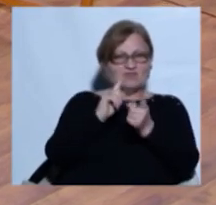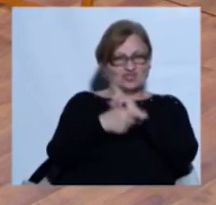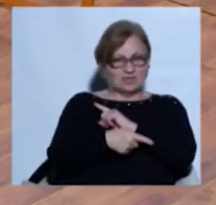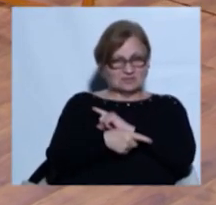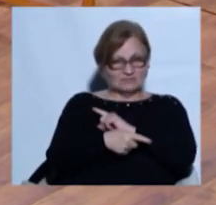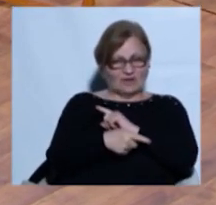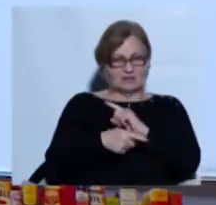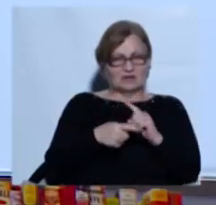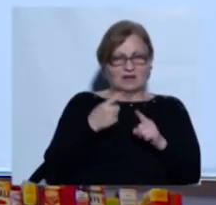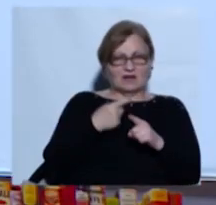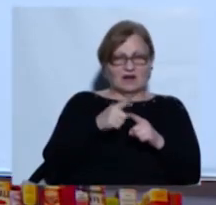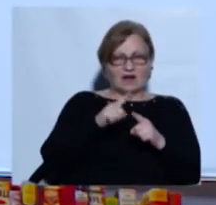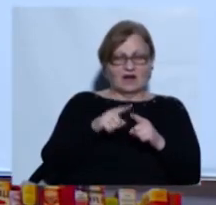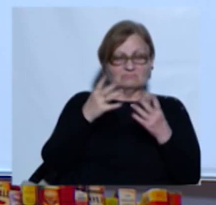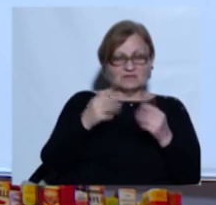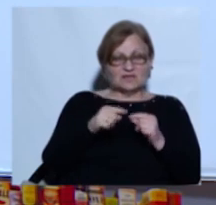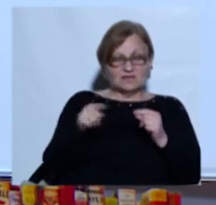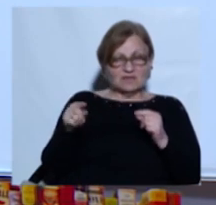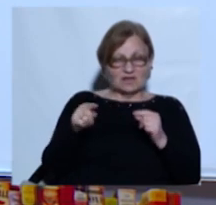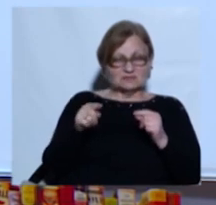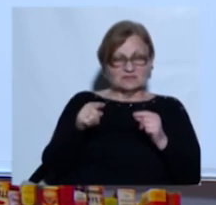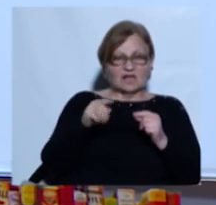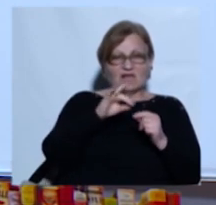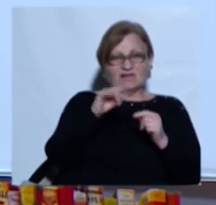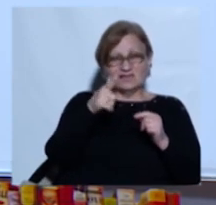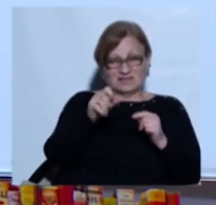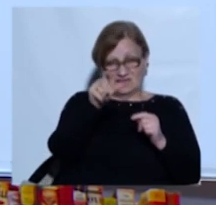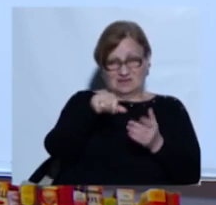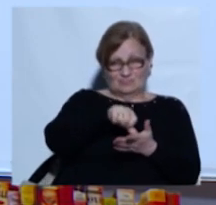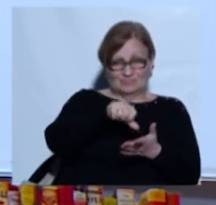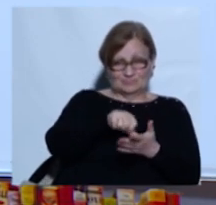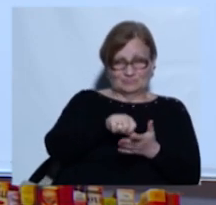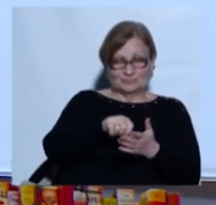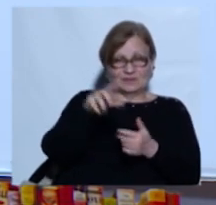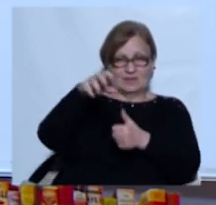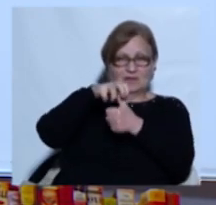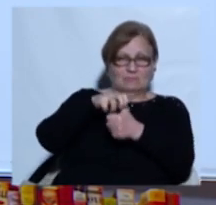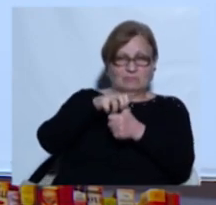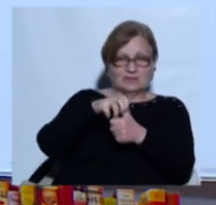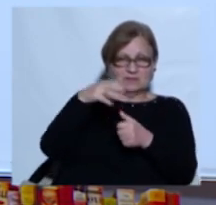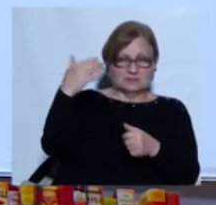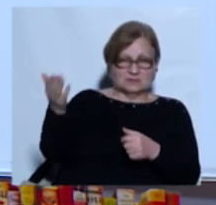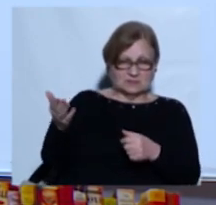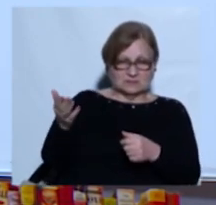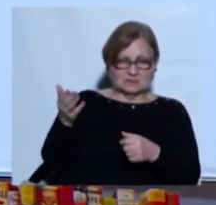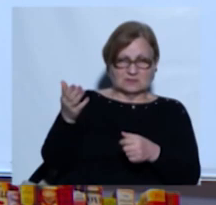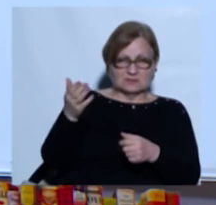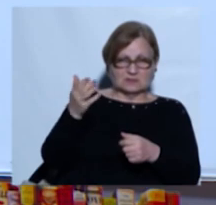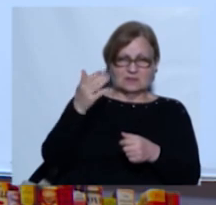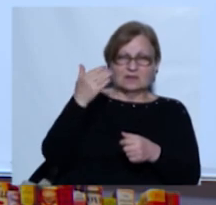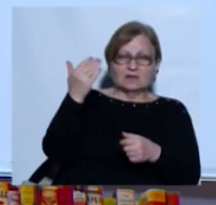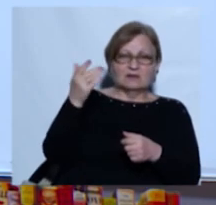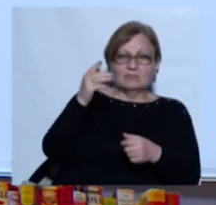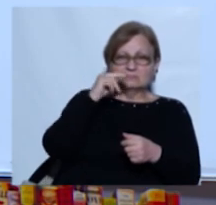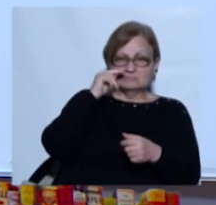განსხვავებულია. ამიტომ ამ დღიდან ბელადსა და იგის შორის, უფრო სწორედ ბელადის მხრიდან და არც ერთი წუთი იგის